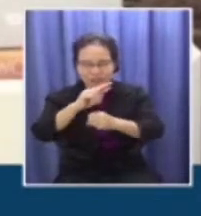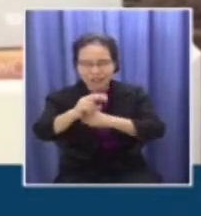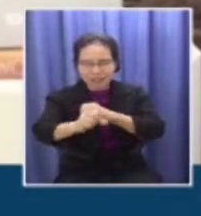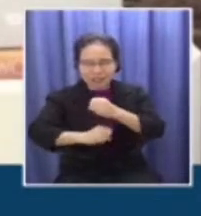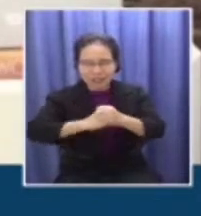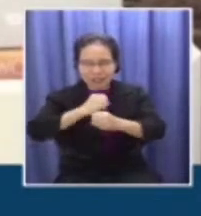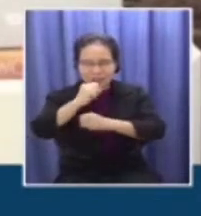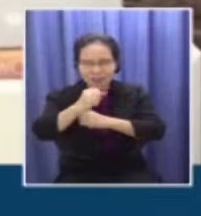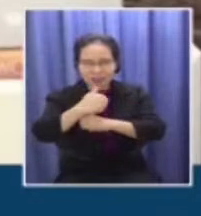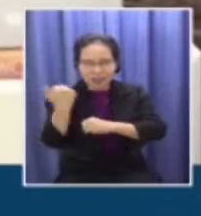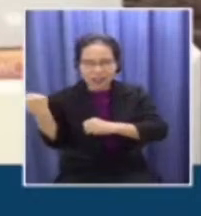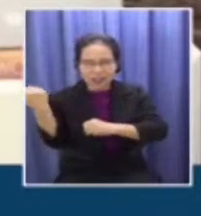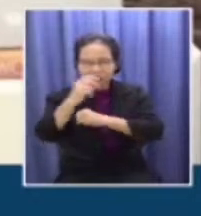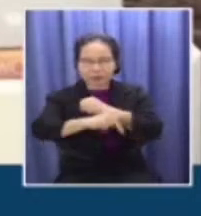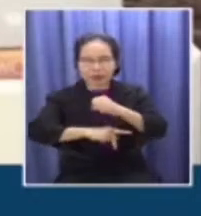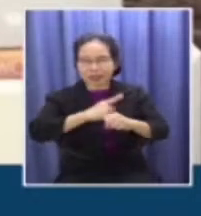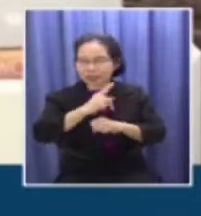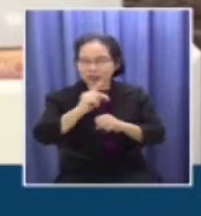muadie